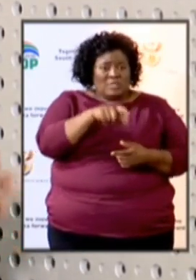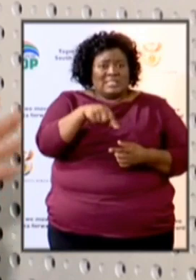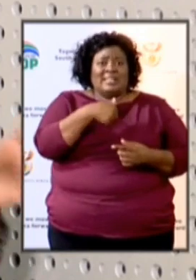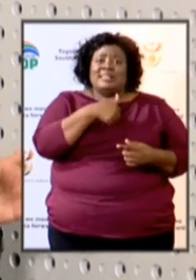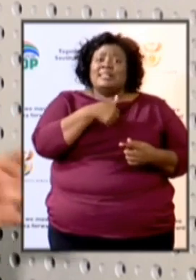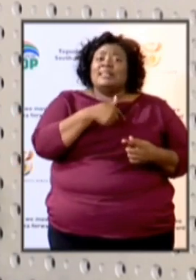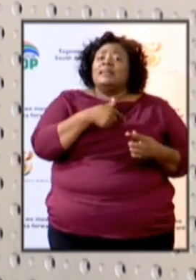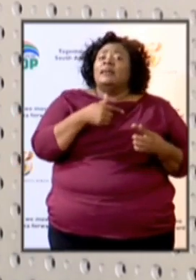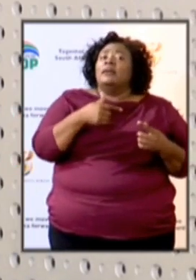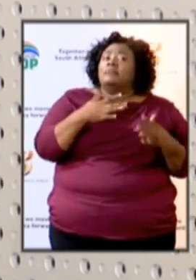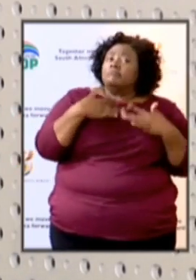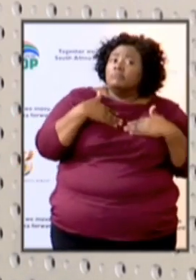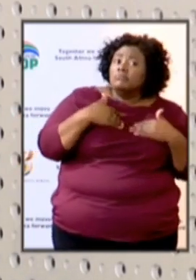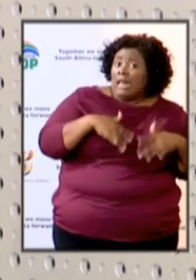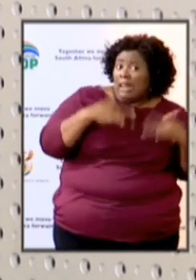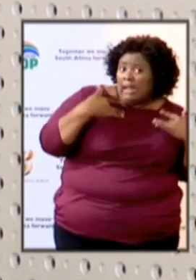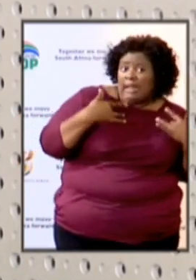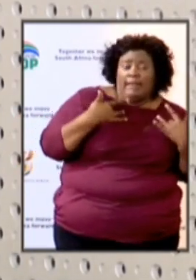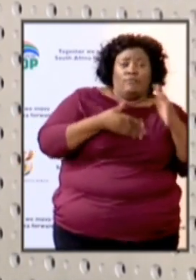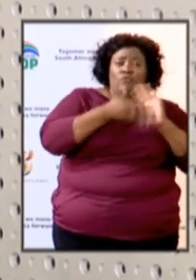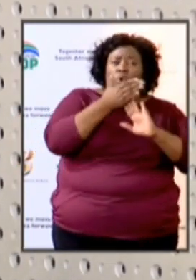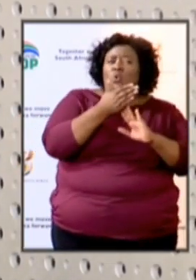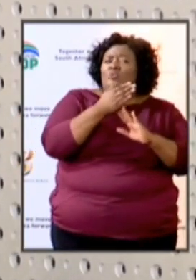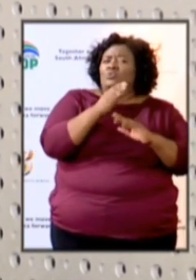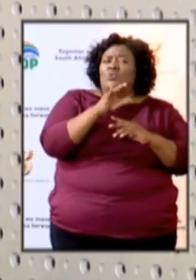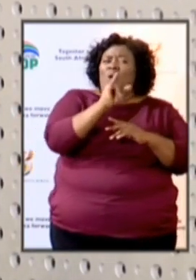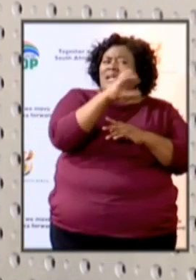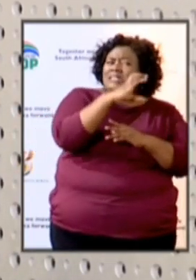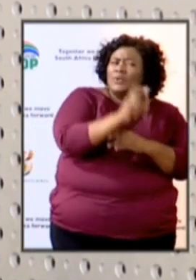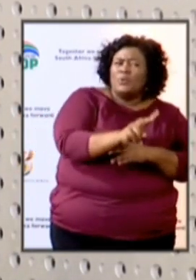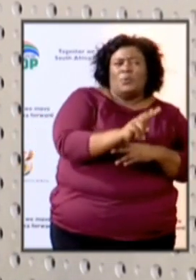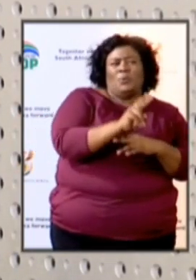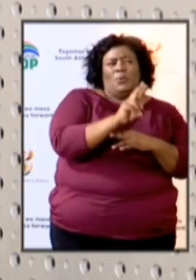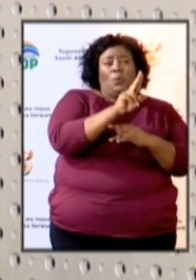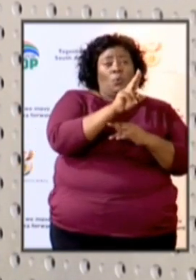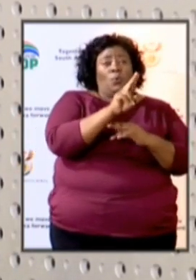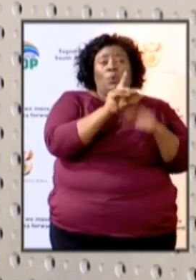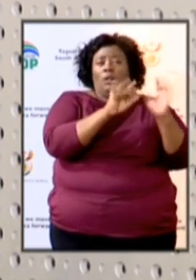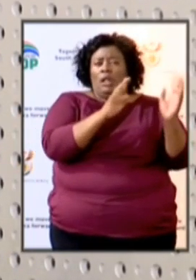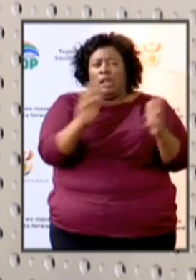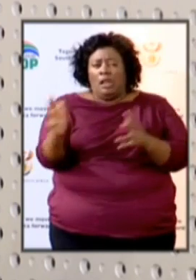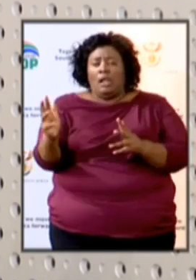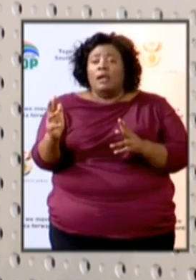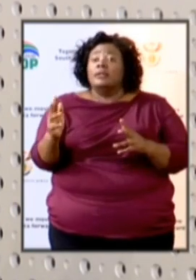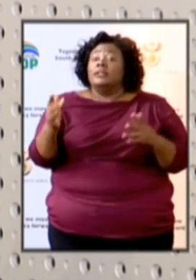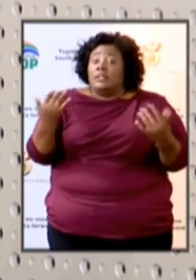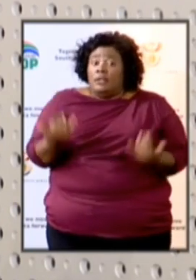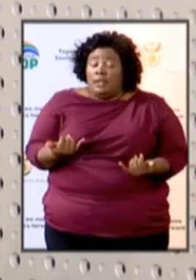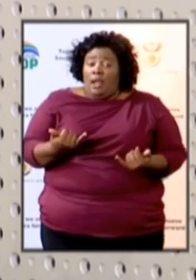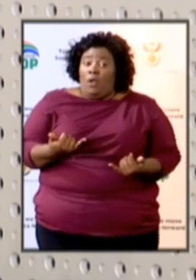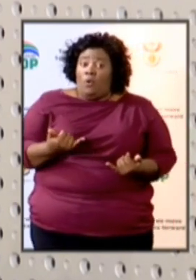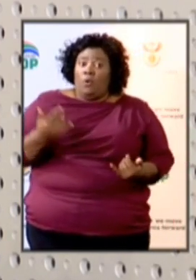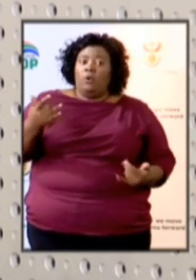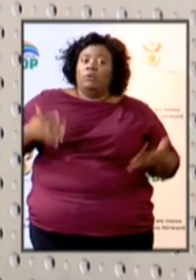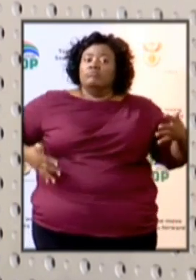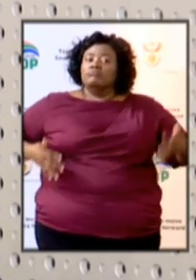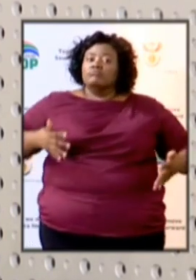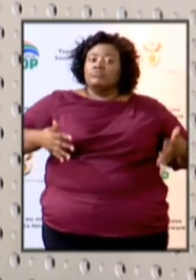ayiswe kwi-ICU. So ma ungaya kule